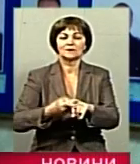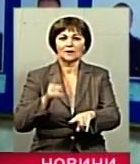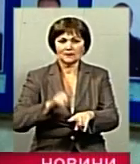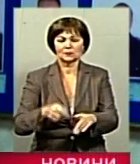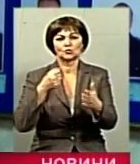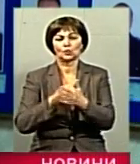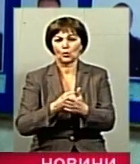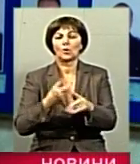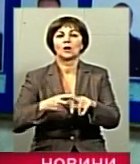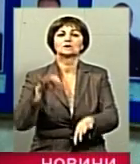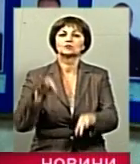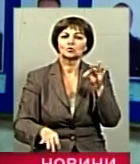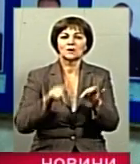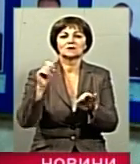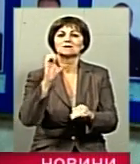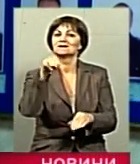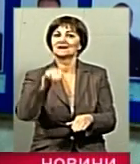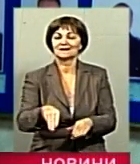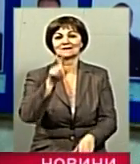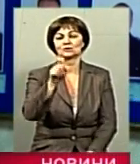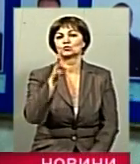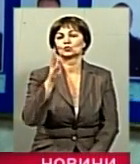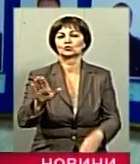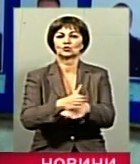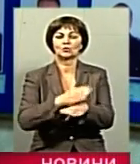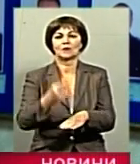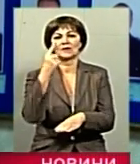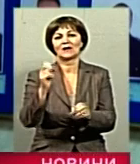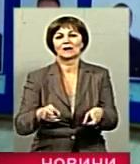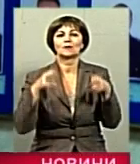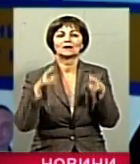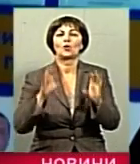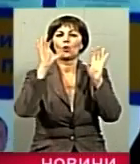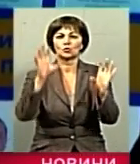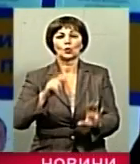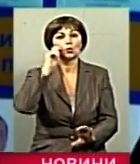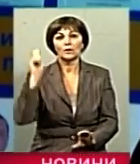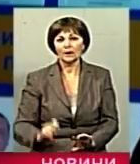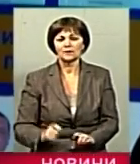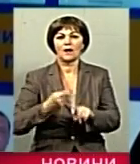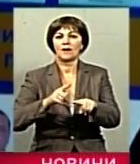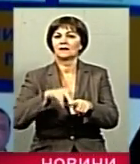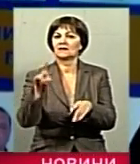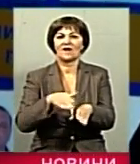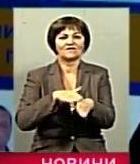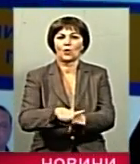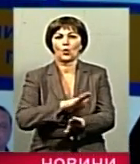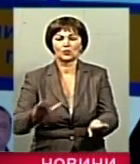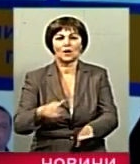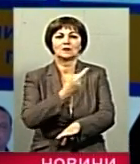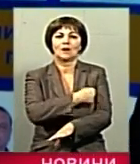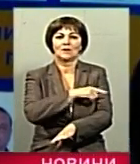розслідування. За статтею 140 частиною 1 Кримінального кодексу України. Неналежне виконання медичними